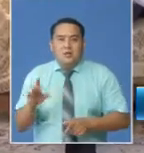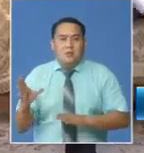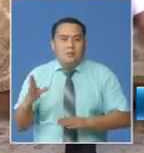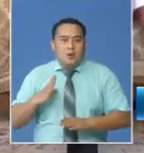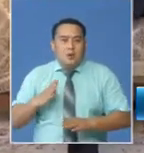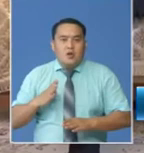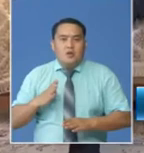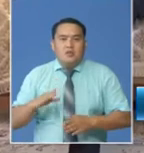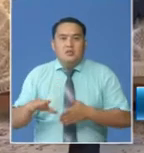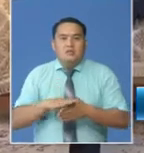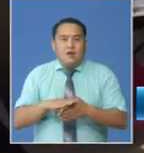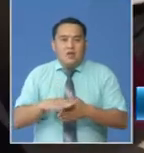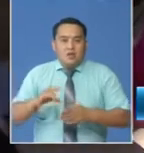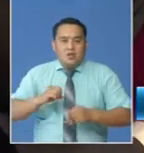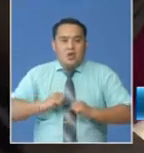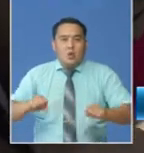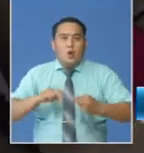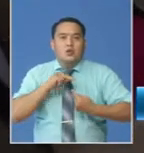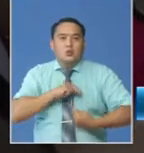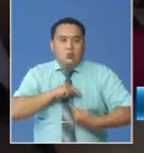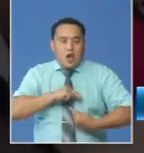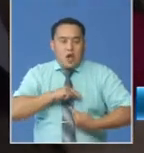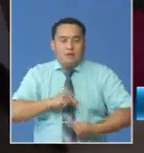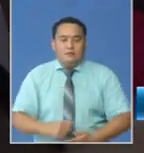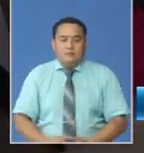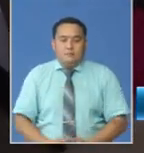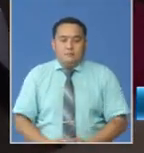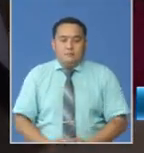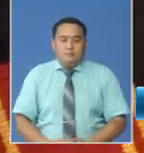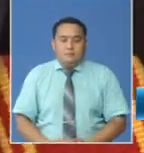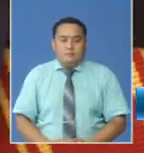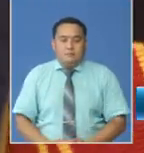были удостоены звания Героя труда.